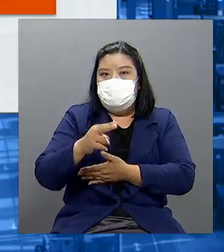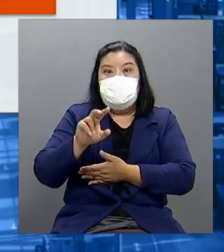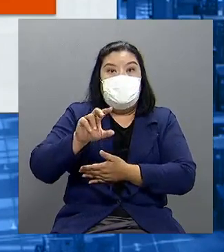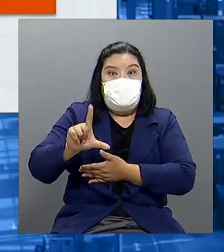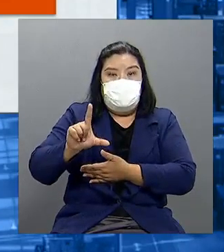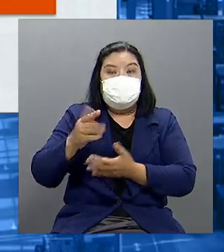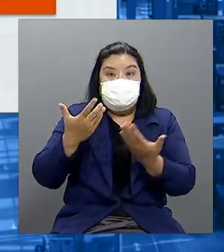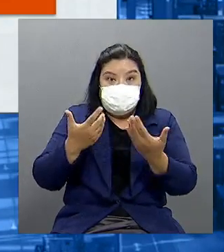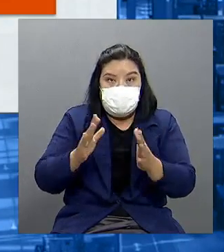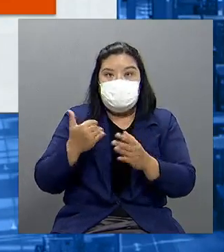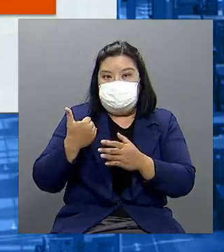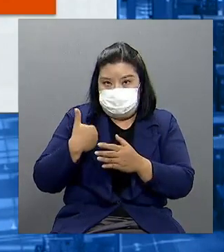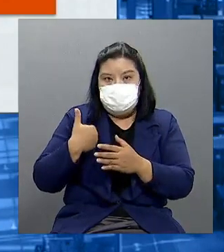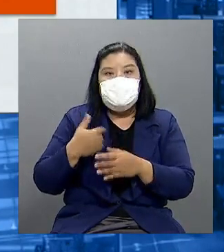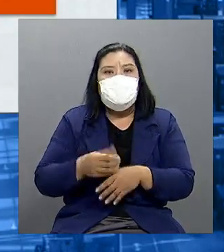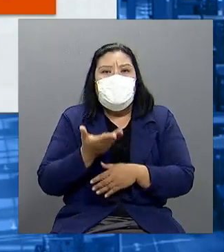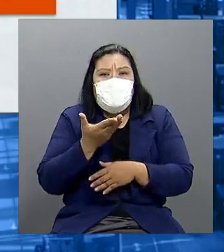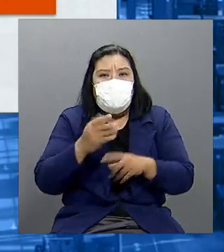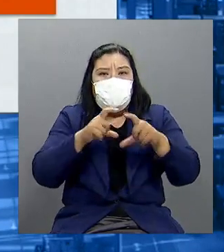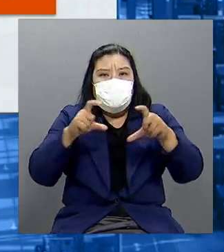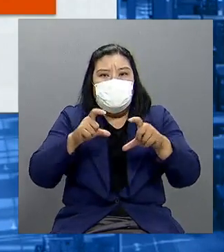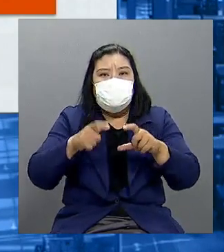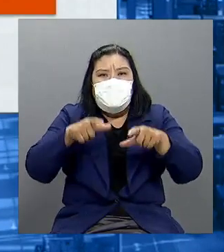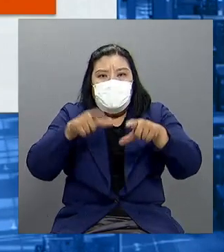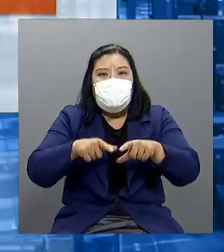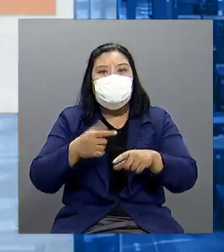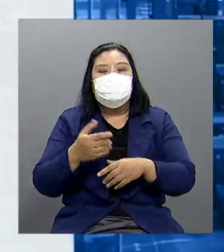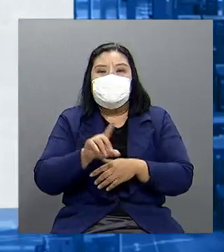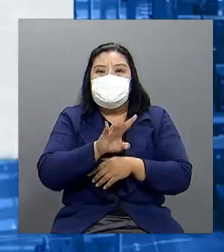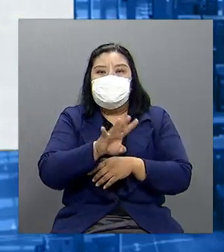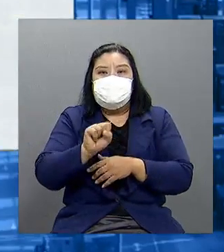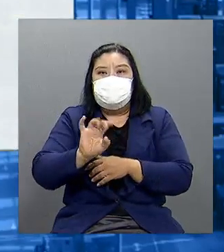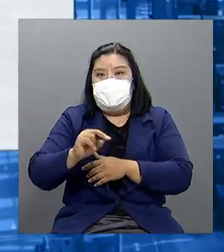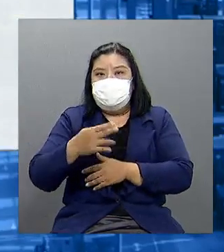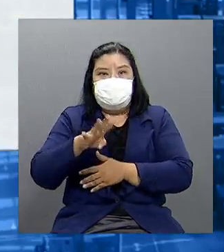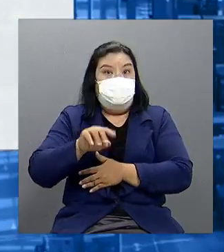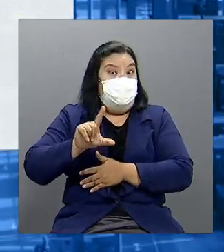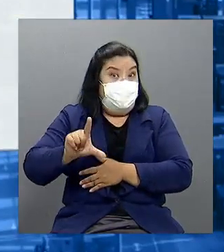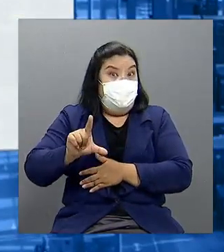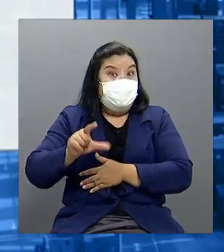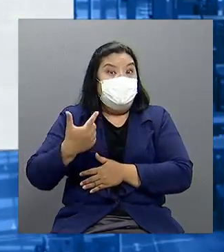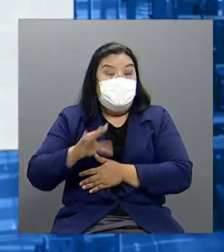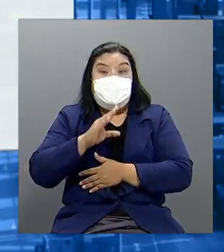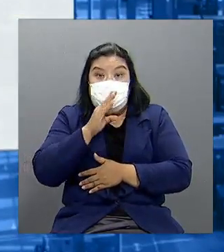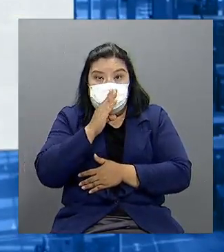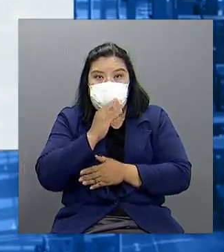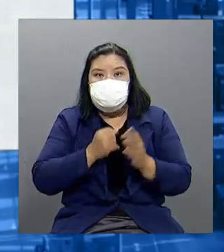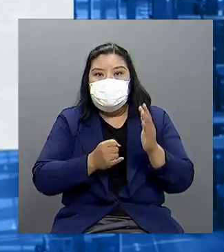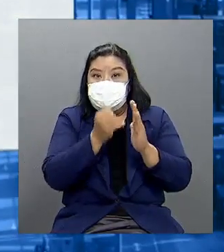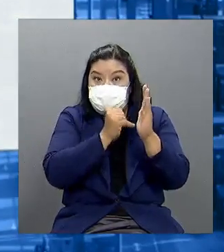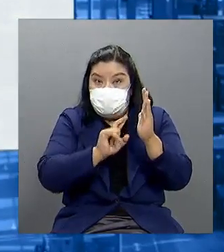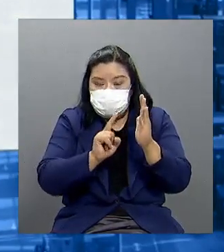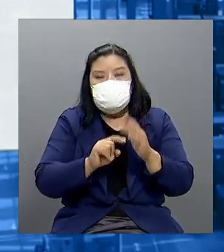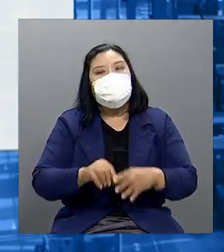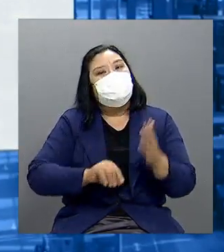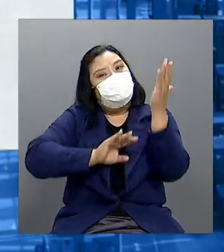บัตรส่งเสริมการลงทุนใน EEC 184,000 ล้านบาทค่ะถ้าแยกเป็นรายจังหวัดนะคะระยองมีการลงทุนสูงสุ